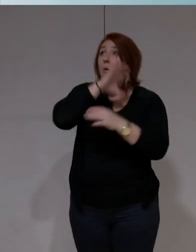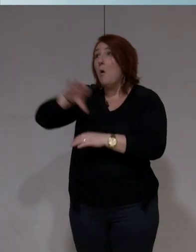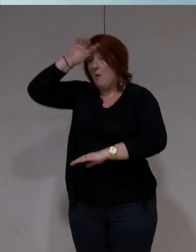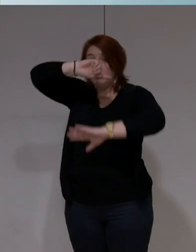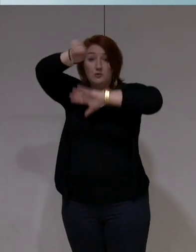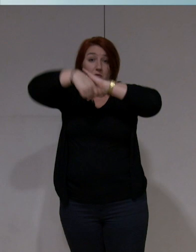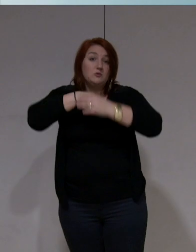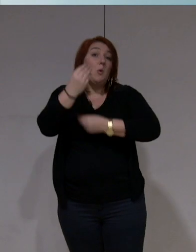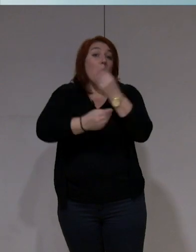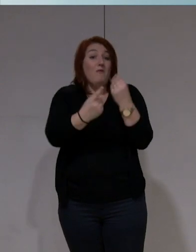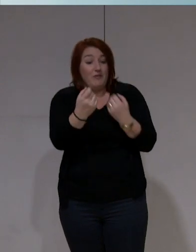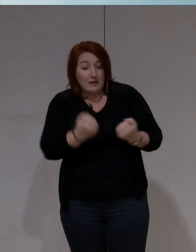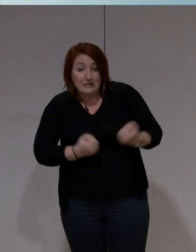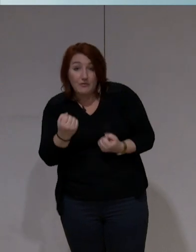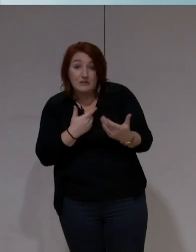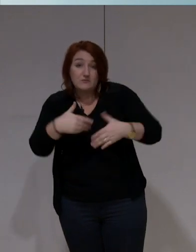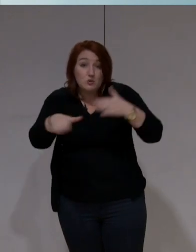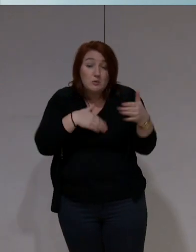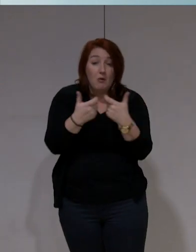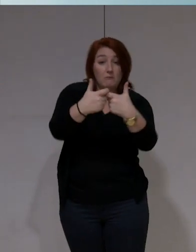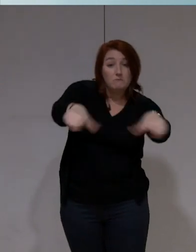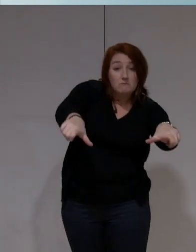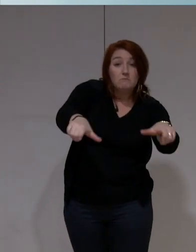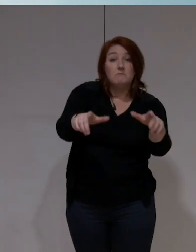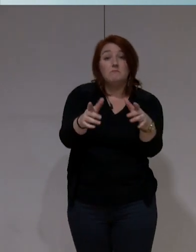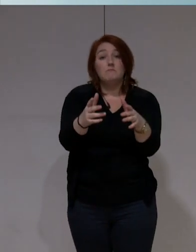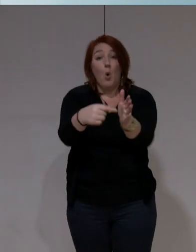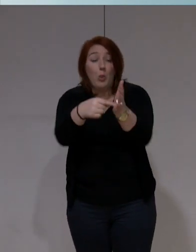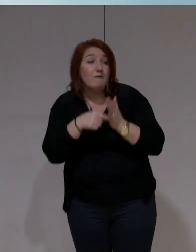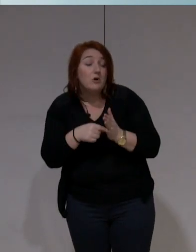services redevan billetterie aodateur